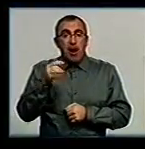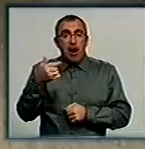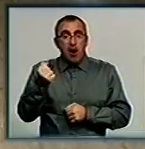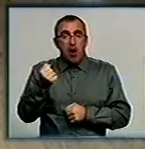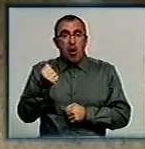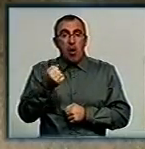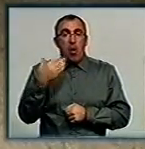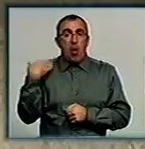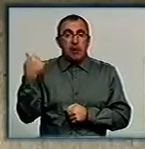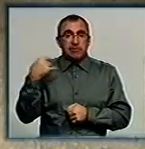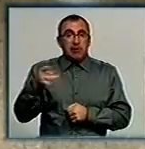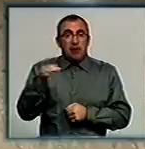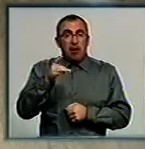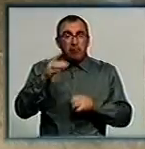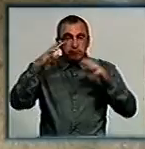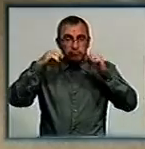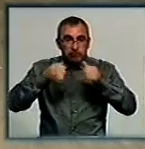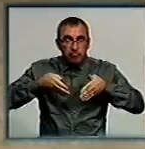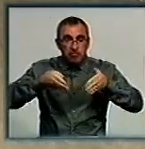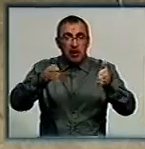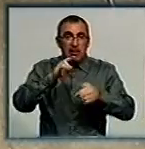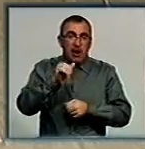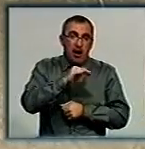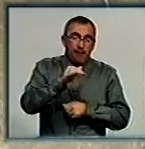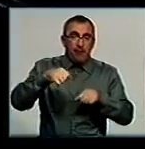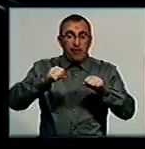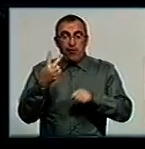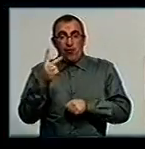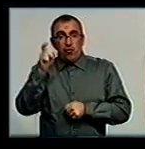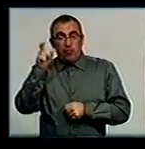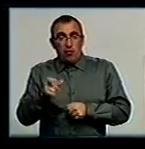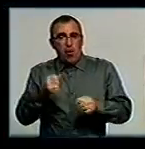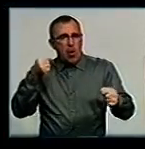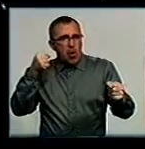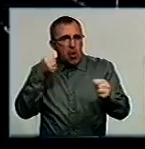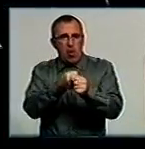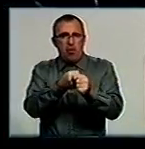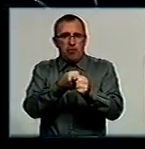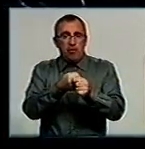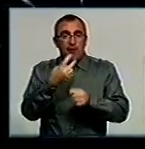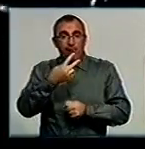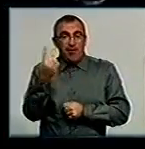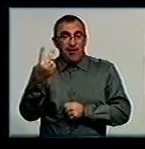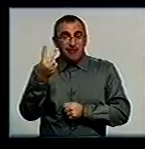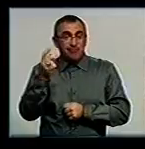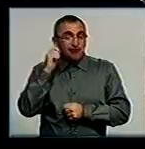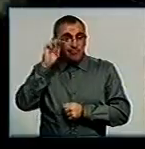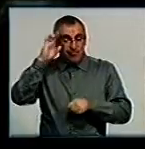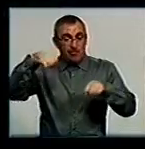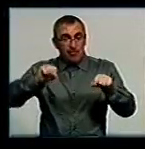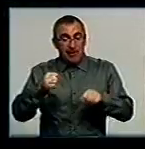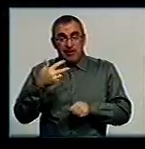району. На неосвітленій трасі вантажівка ДАФ і мотоцикл з двома людьми зіткнулися лоб у лоб. У результаті 22-річний водій мотоцикла та